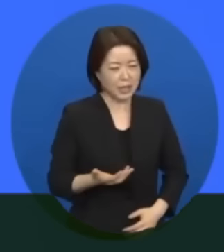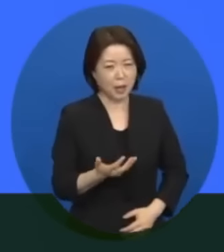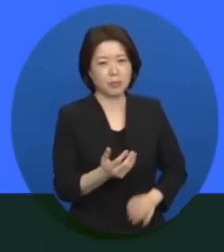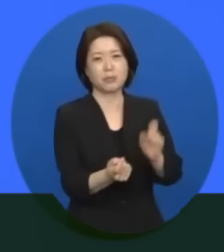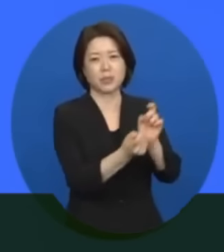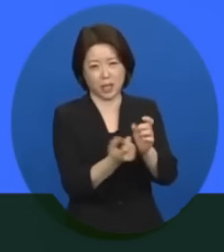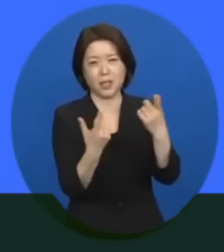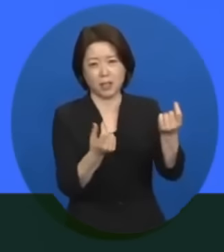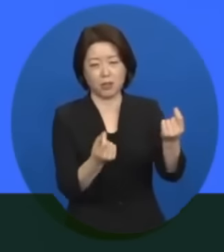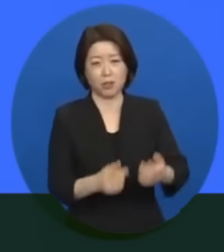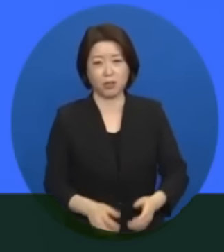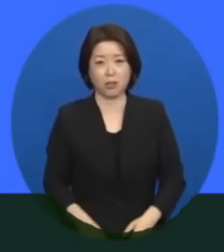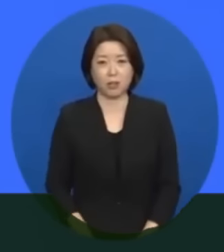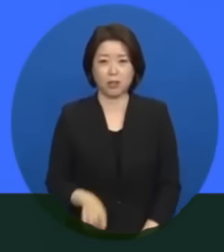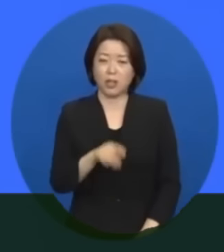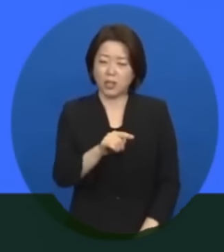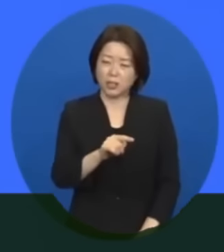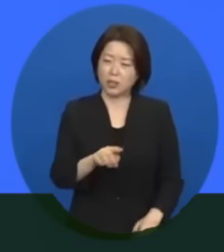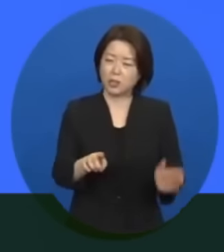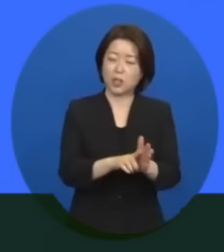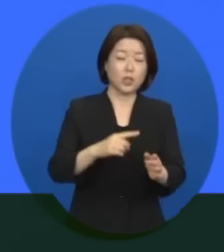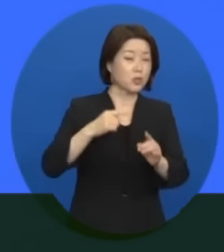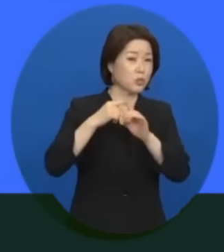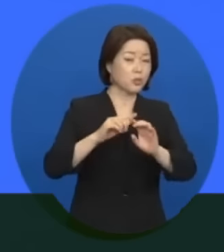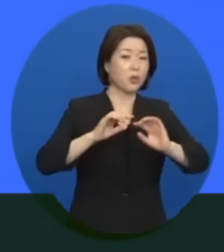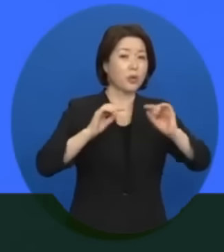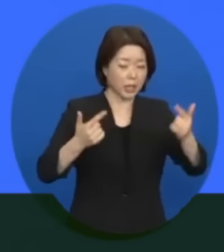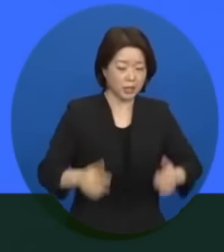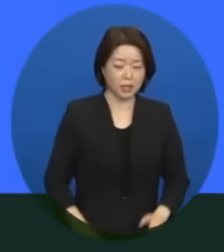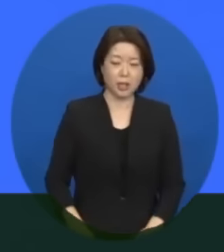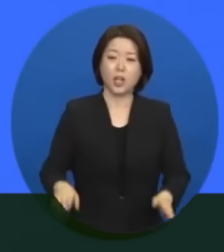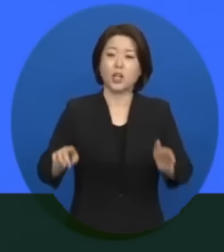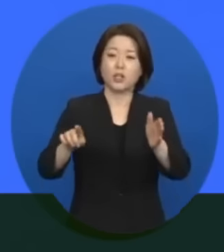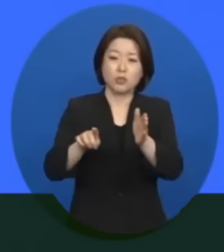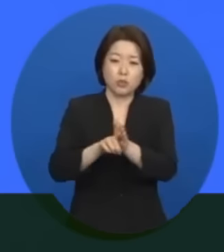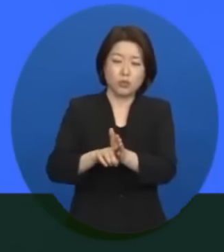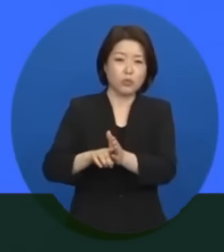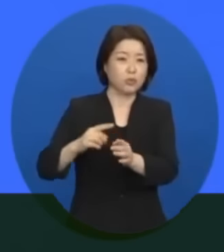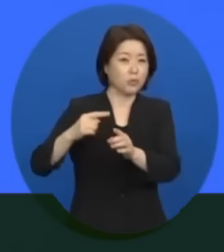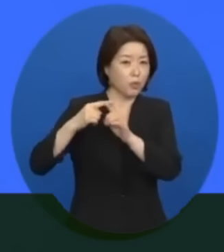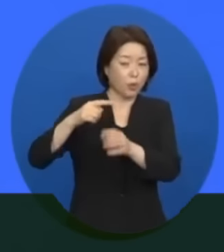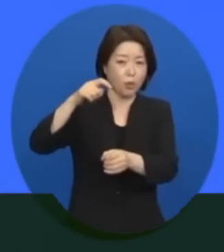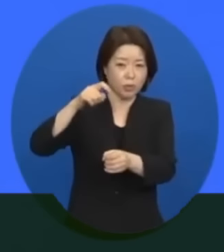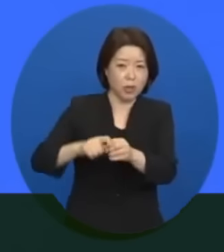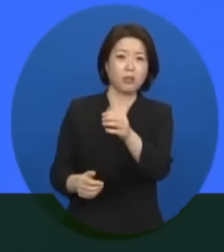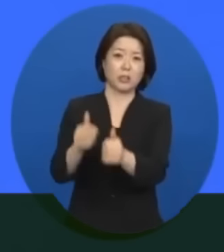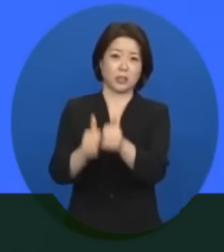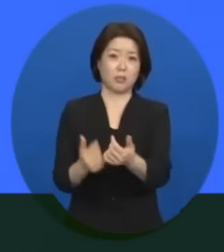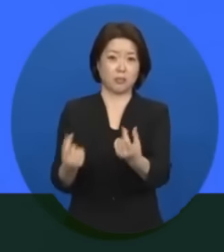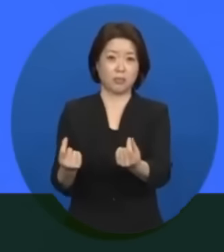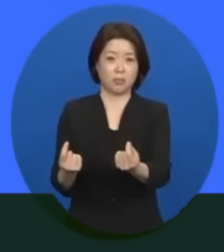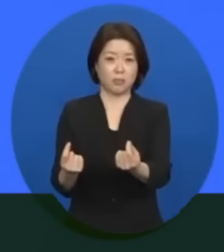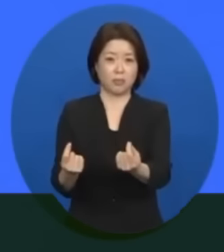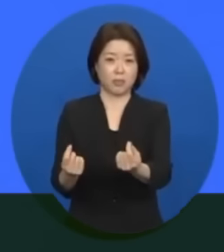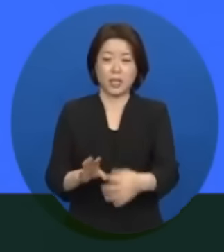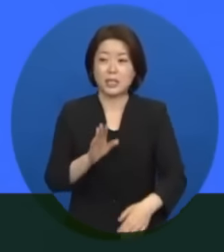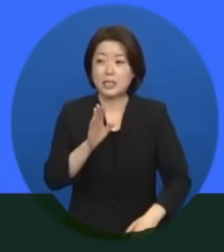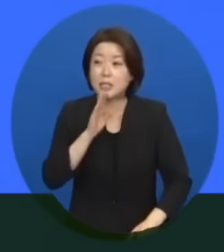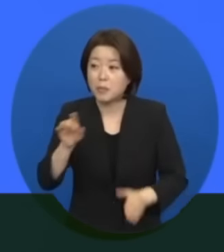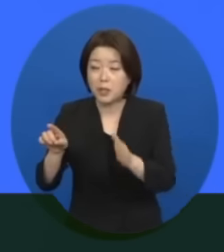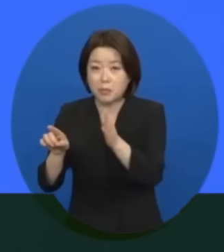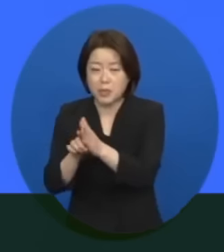이것은 순교는 아닌데 순교적 시험입니다 시험 바로 이때 참된 믿음이 시험을 맞는